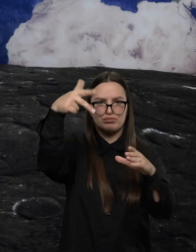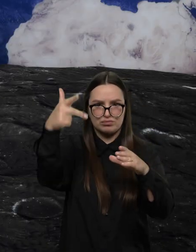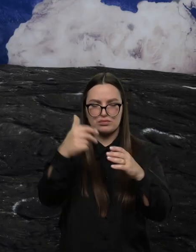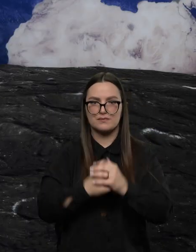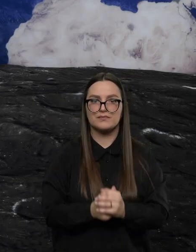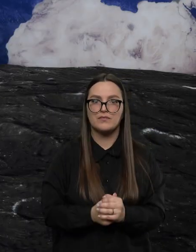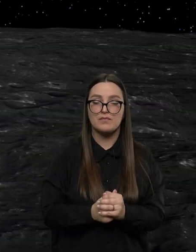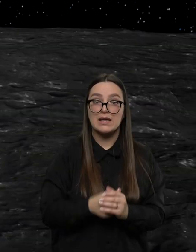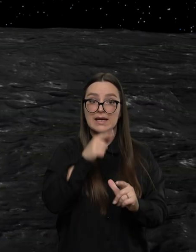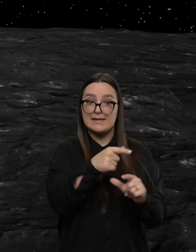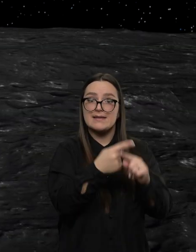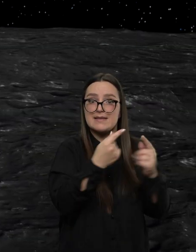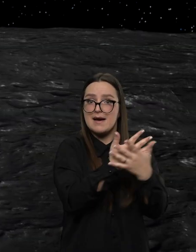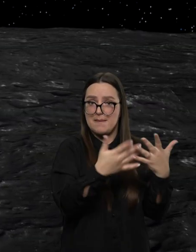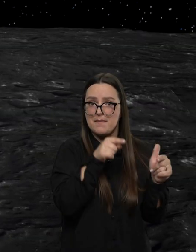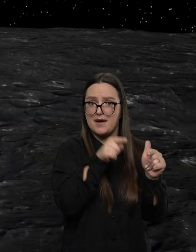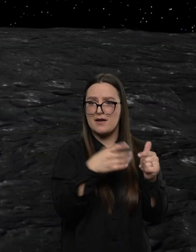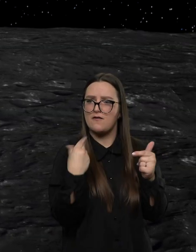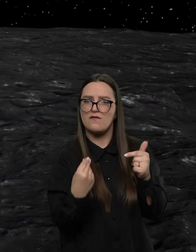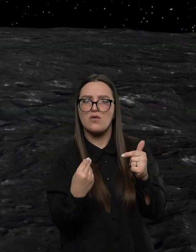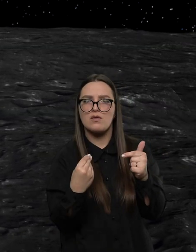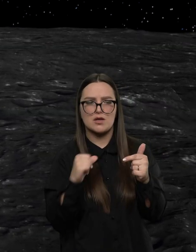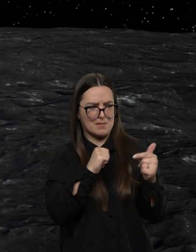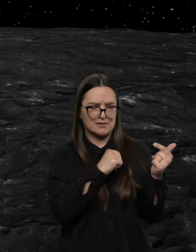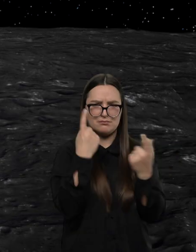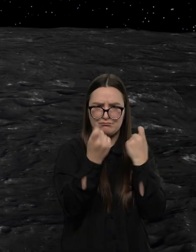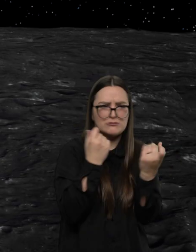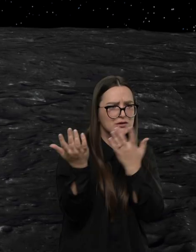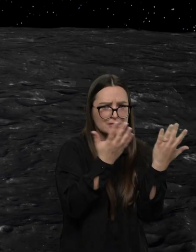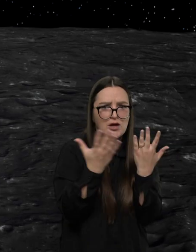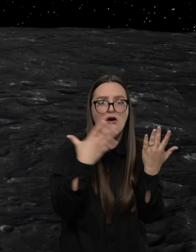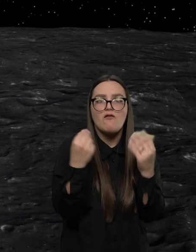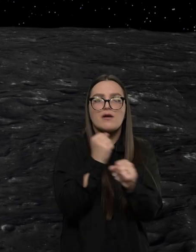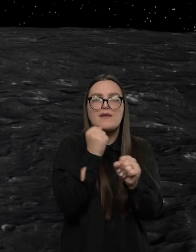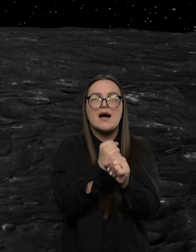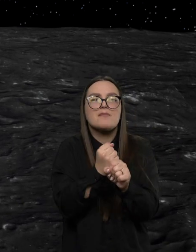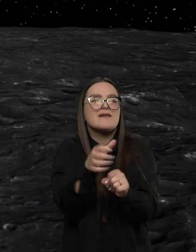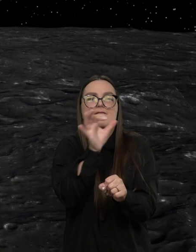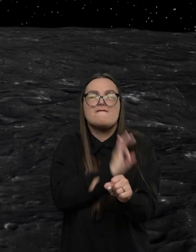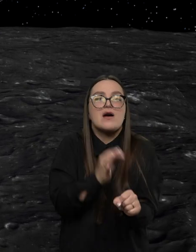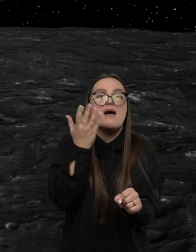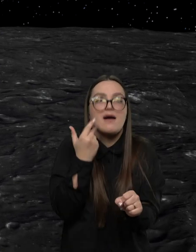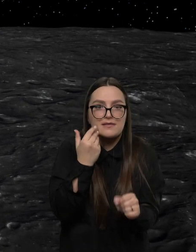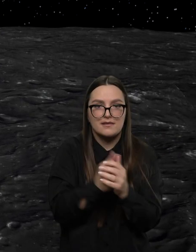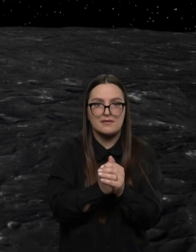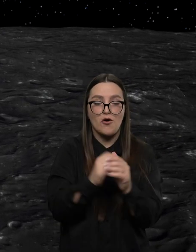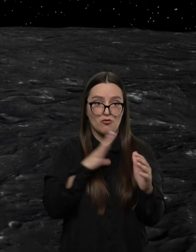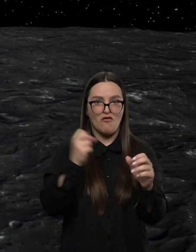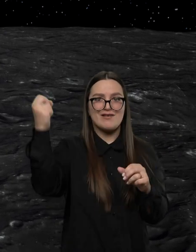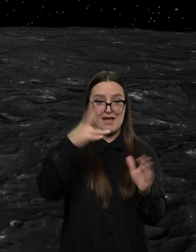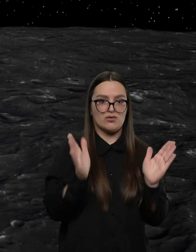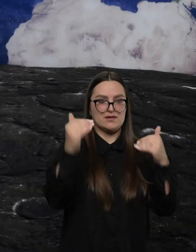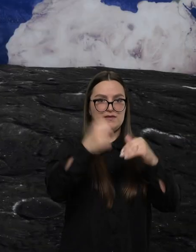keliauja kosmoso erdvėje. Ir kiek skaičiau, jūsų didelis indėlis ir darbas pasidarė aktualus tik tuomet, kai išskrido iš